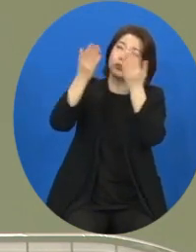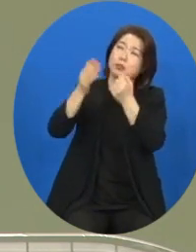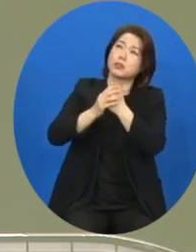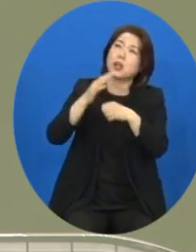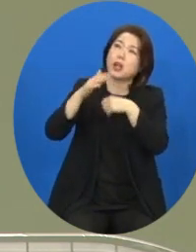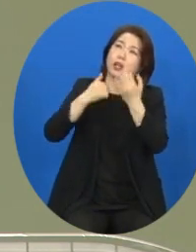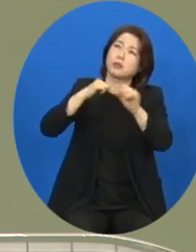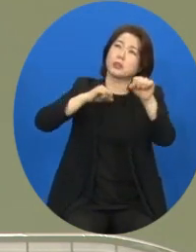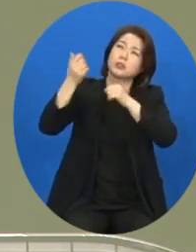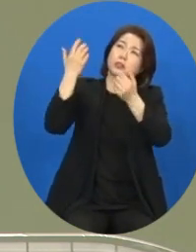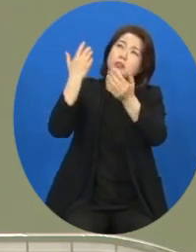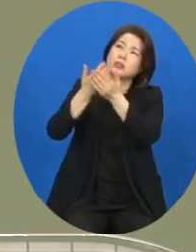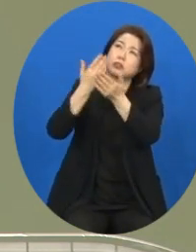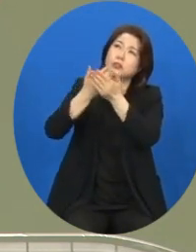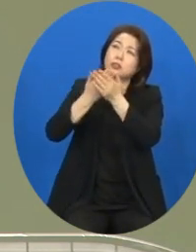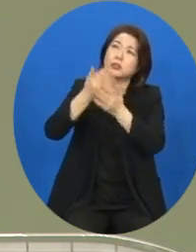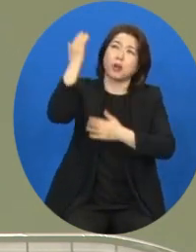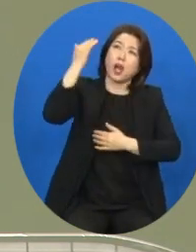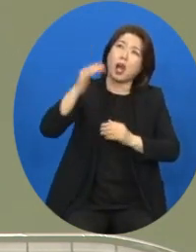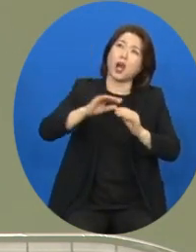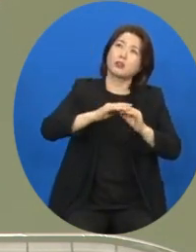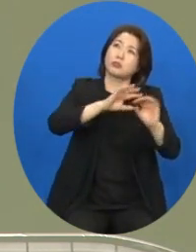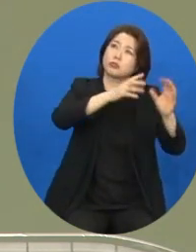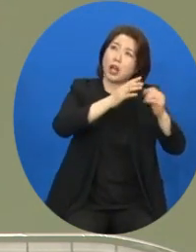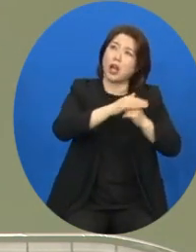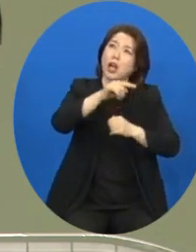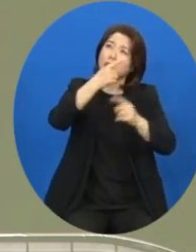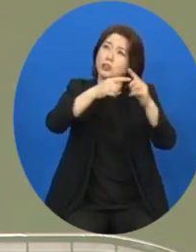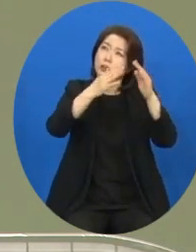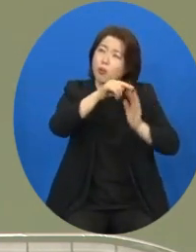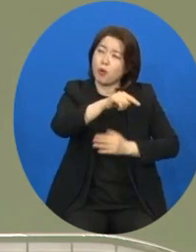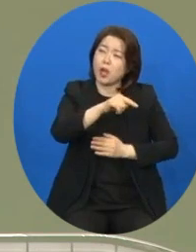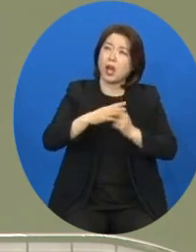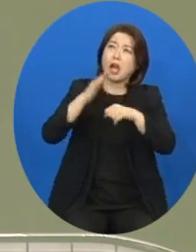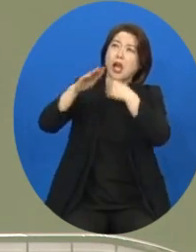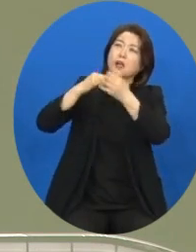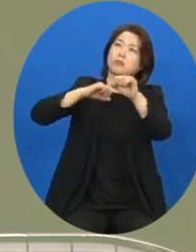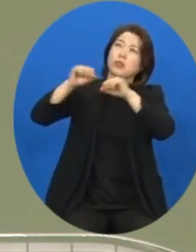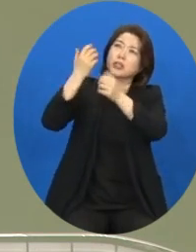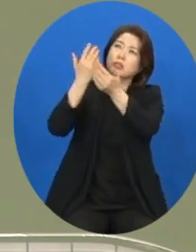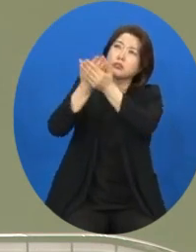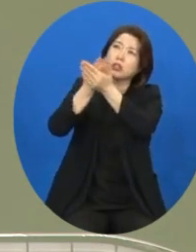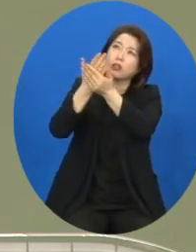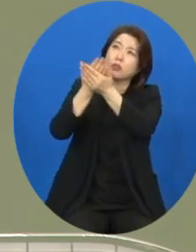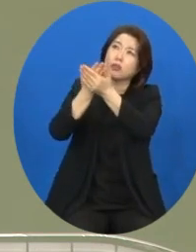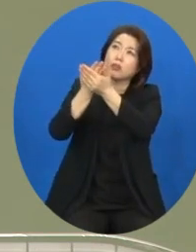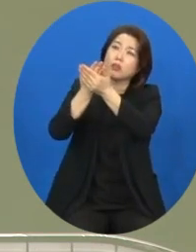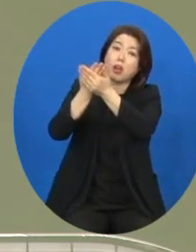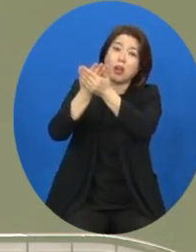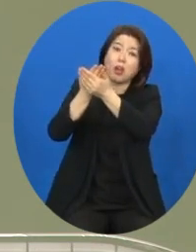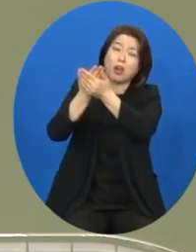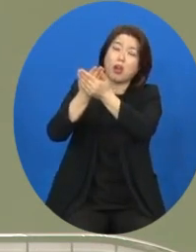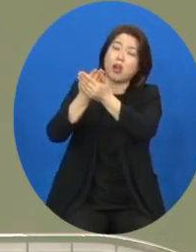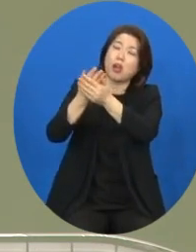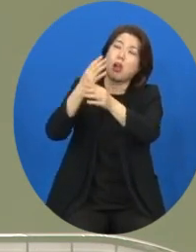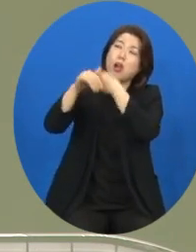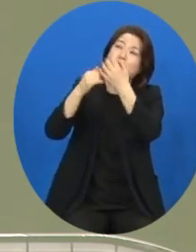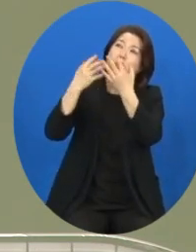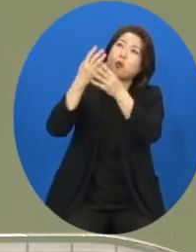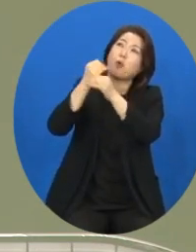주세요. 우리나라 한국교회 하나님 역사해 주세요. 하나님이 언제